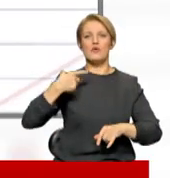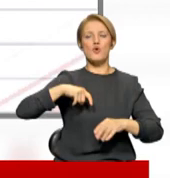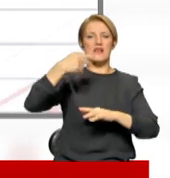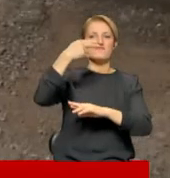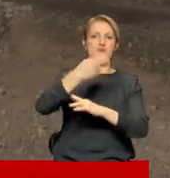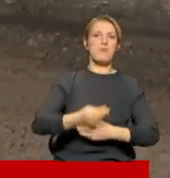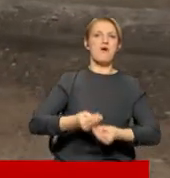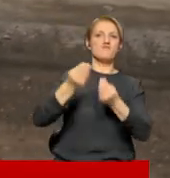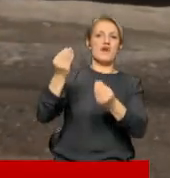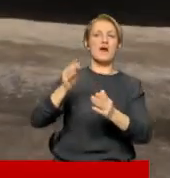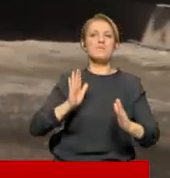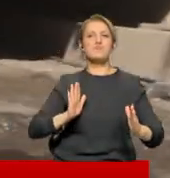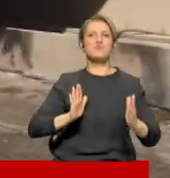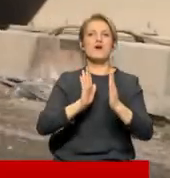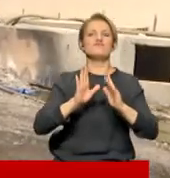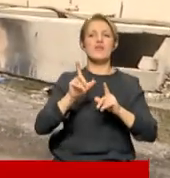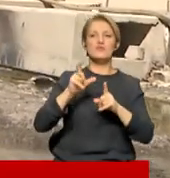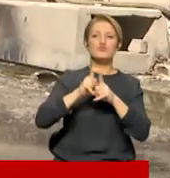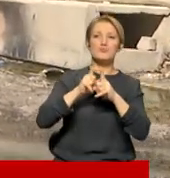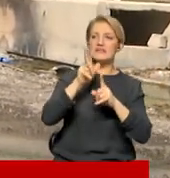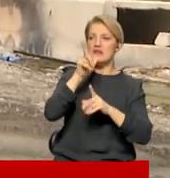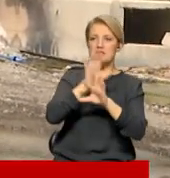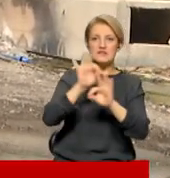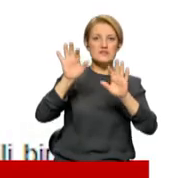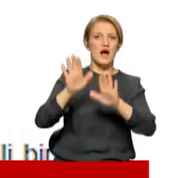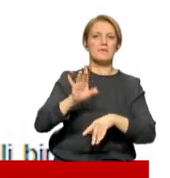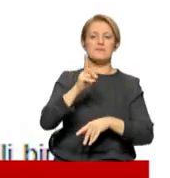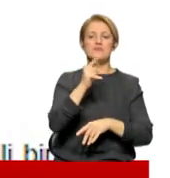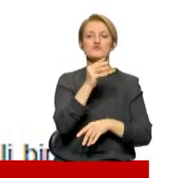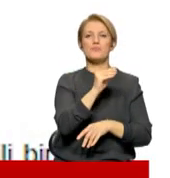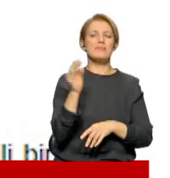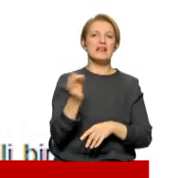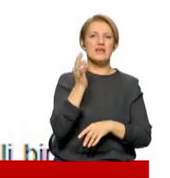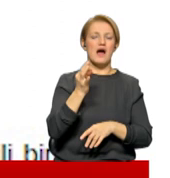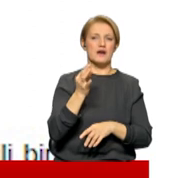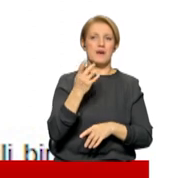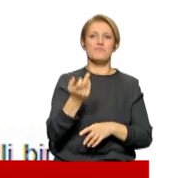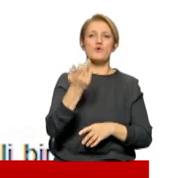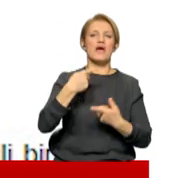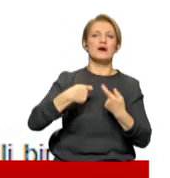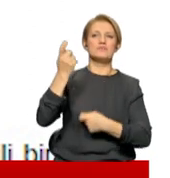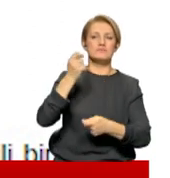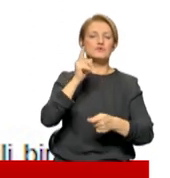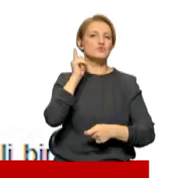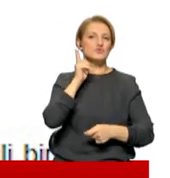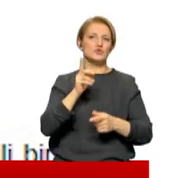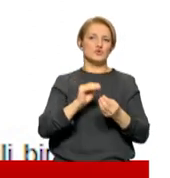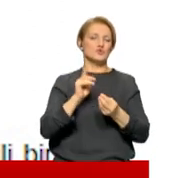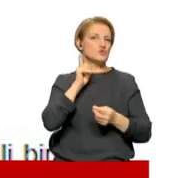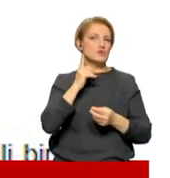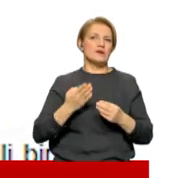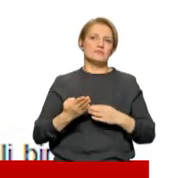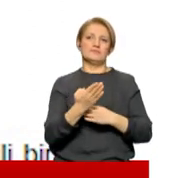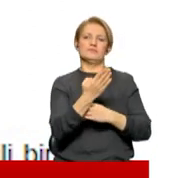şirkete verilerek muhalefet duruma sessiz kalmadı yaklaşık bir buçuk milyar liranın havaya savrulmasına suç duyurusunda bulundu ama